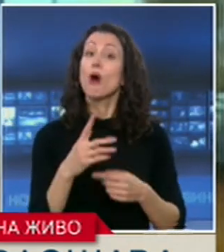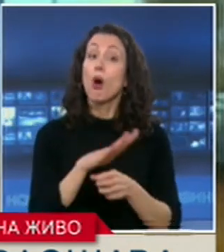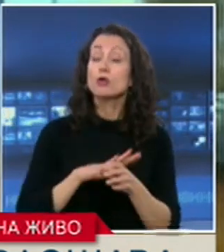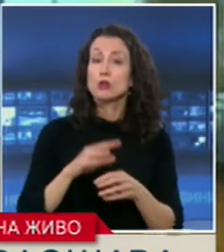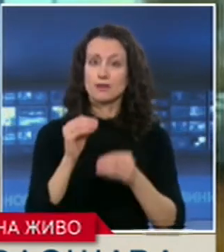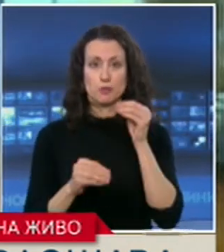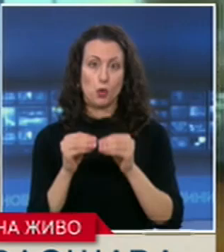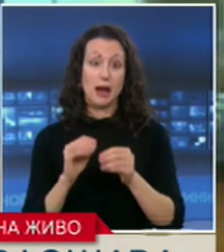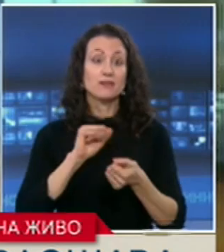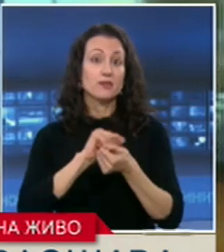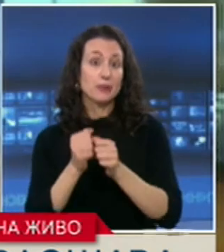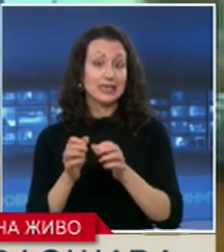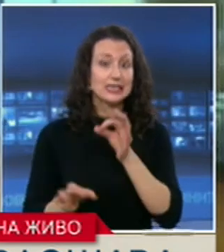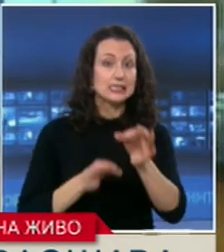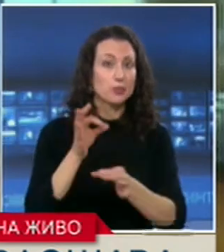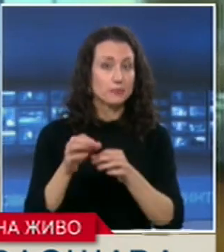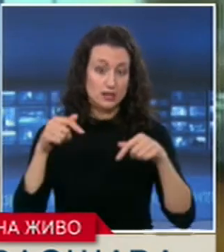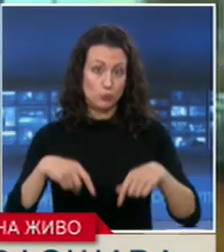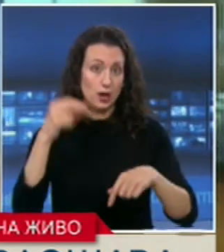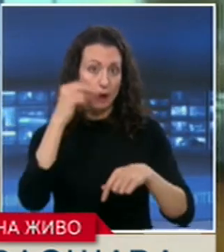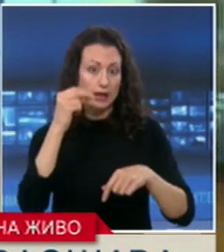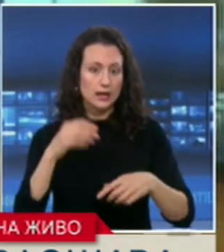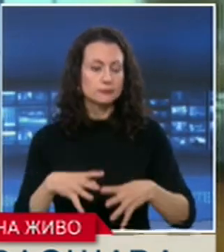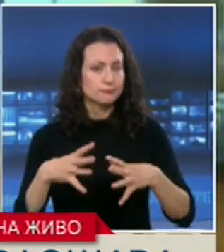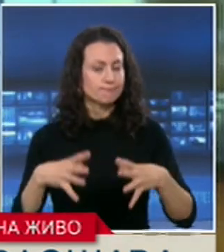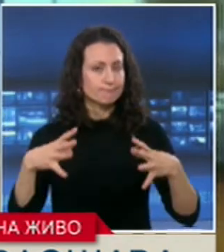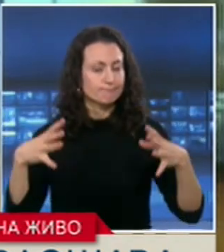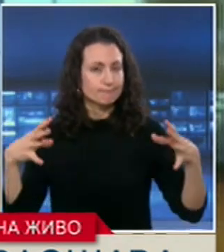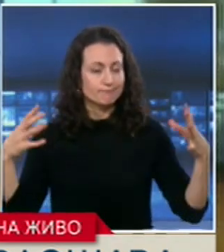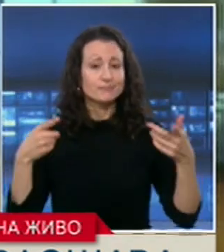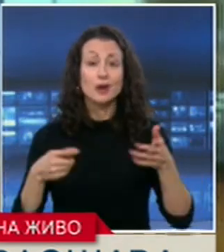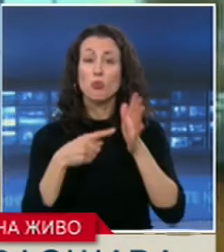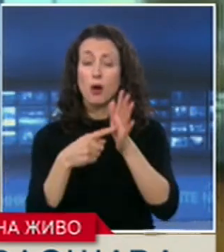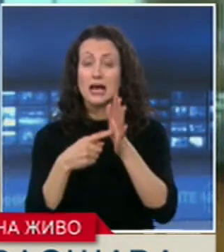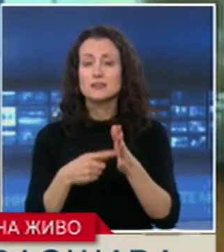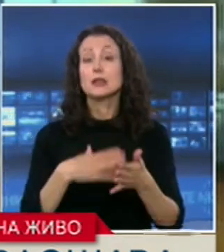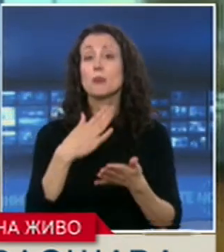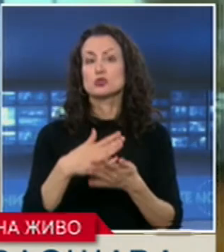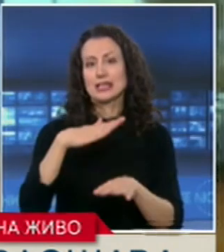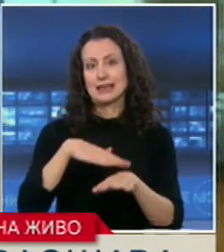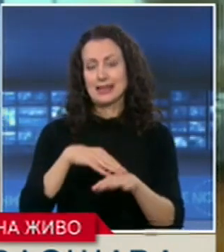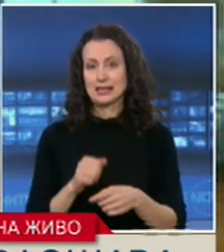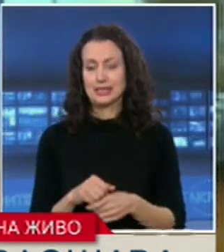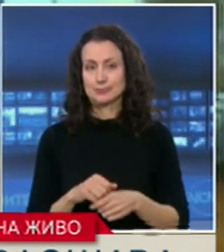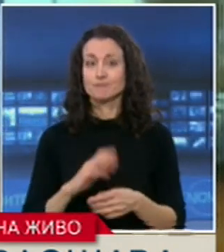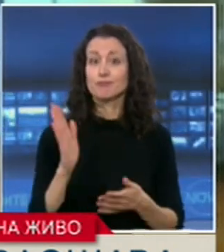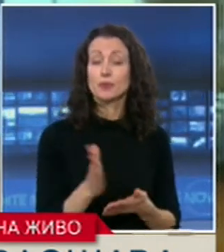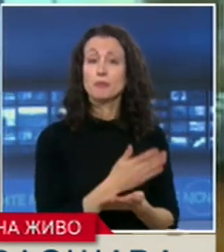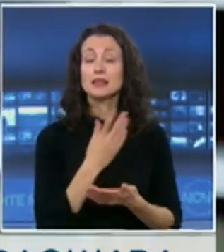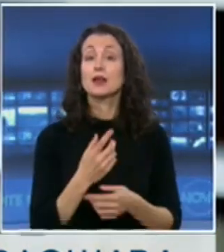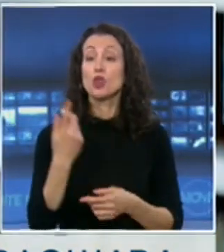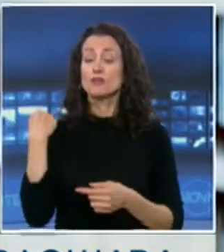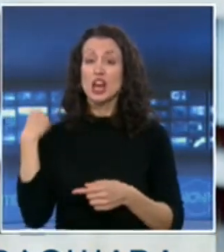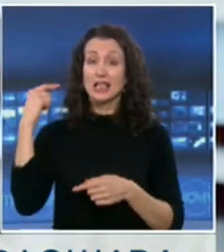с епидемията, която у нас все повече се разраства, показват го и последните данни. За изминалото денонощие